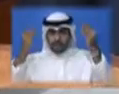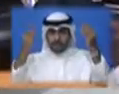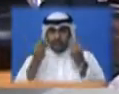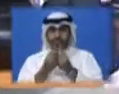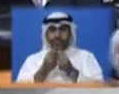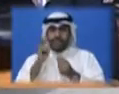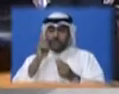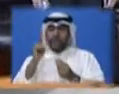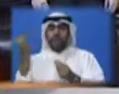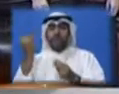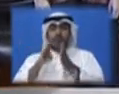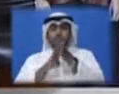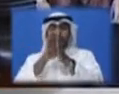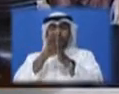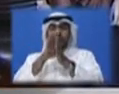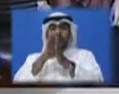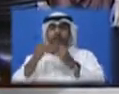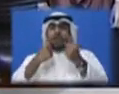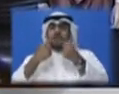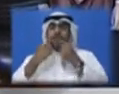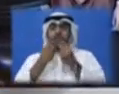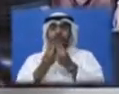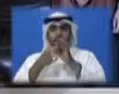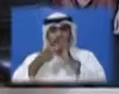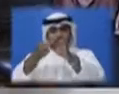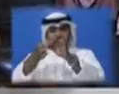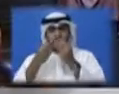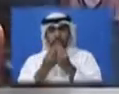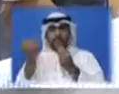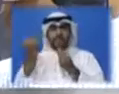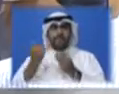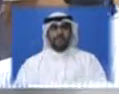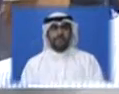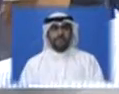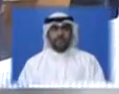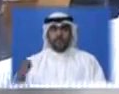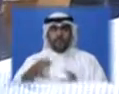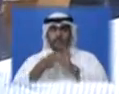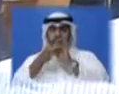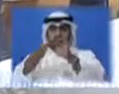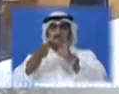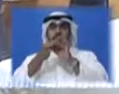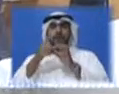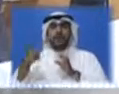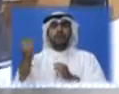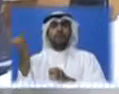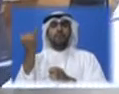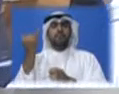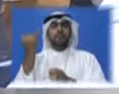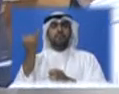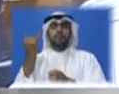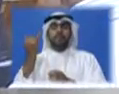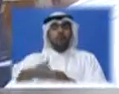تطوير التعاون في مجالات تنمية القوى العاملة وتطويرها. الاتفاقية هذه اتفاقية مهمة